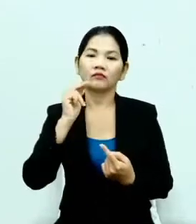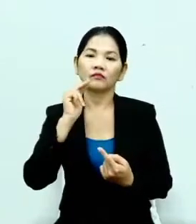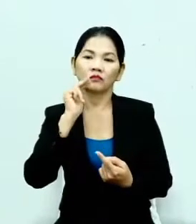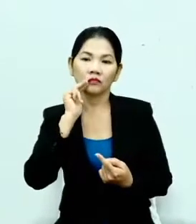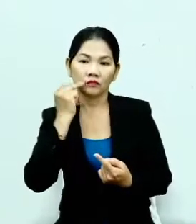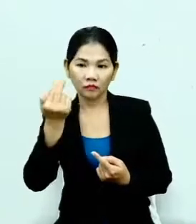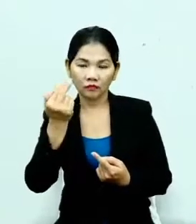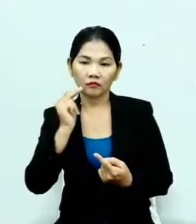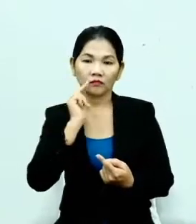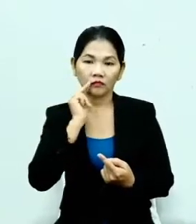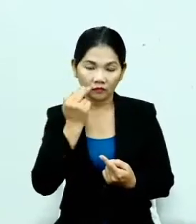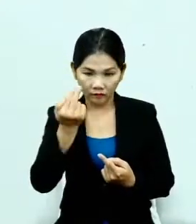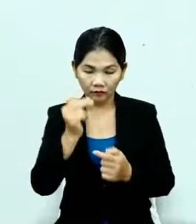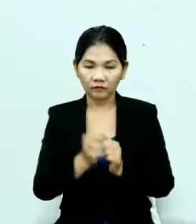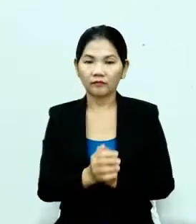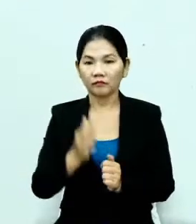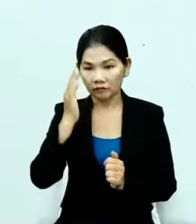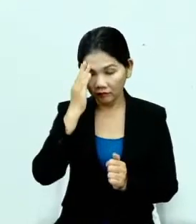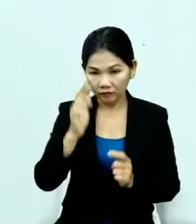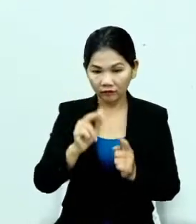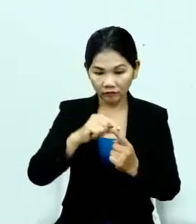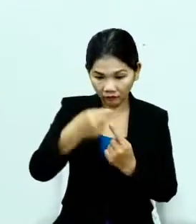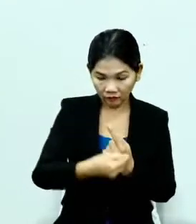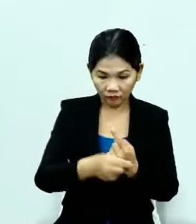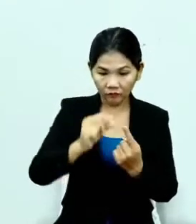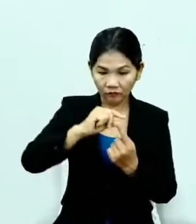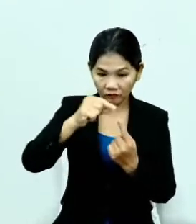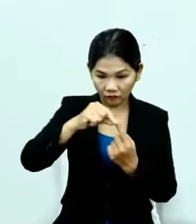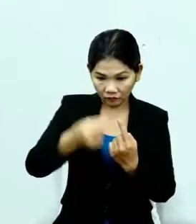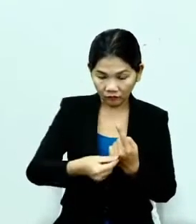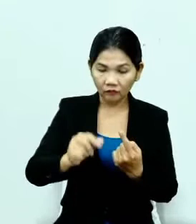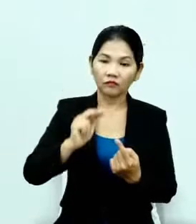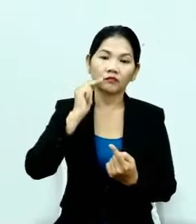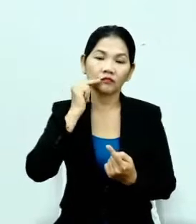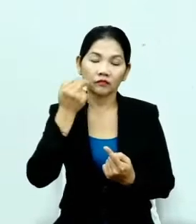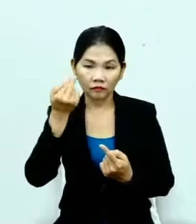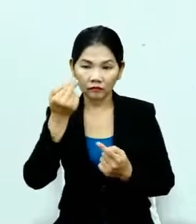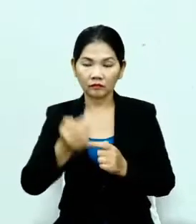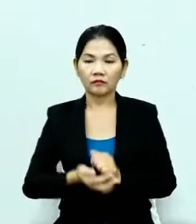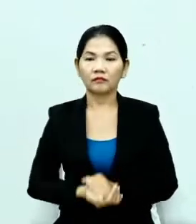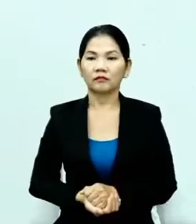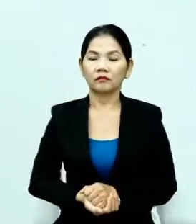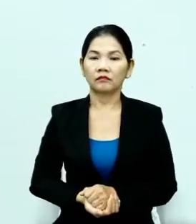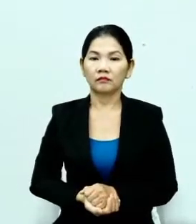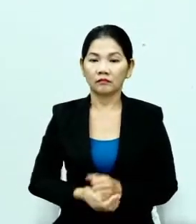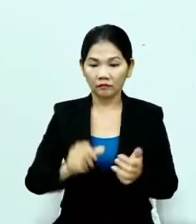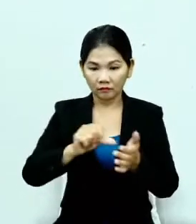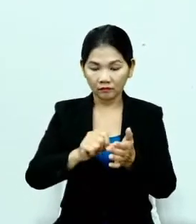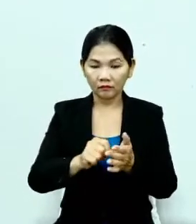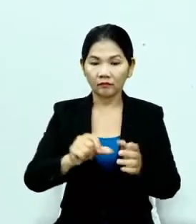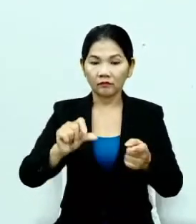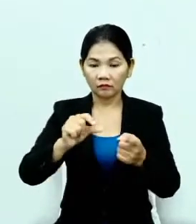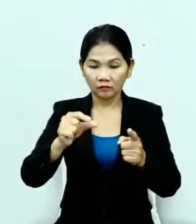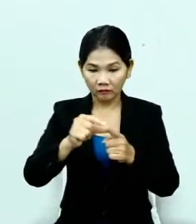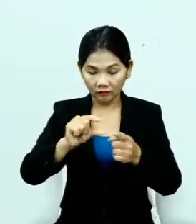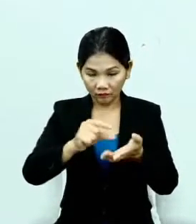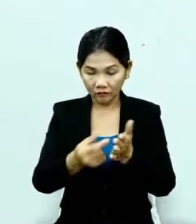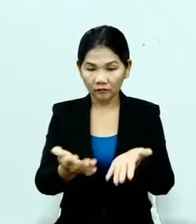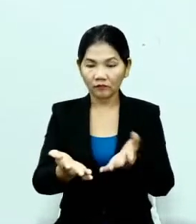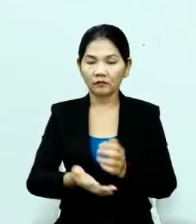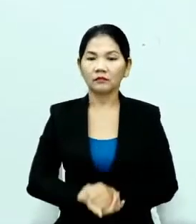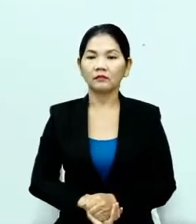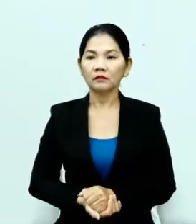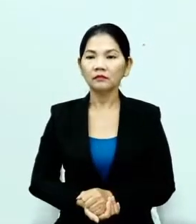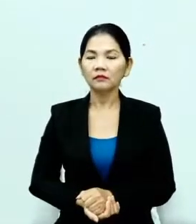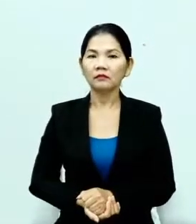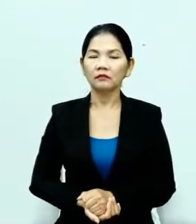tôm chá chẳng con rộng mực mơ ta chá bị thật tôm miến ngạ bị chìa vấy hai người này đừng đẩy